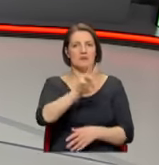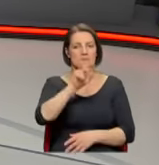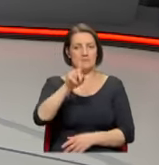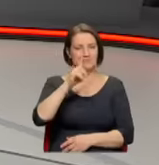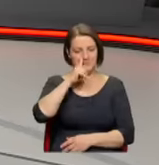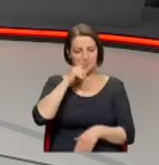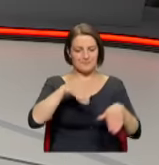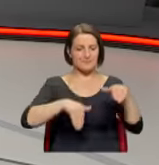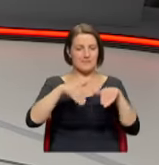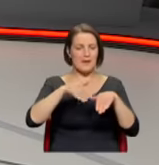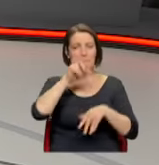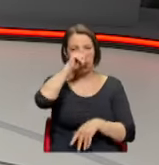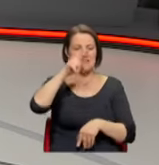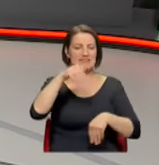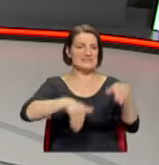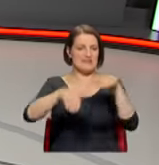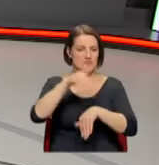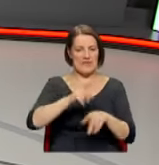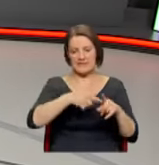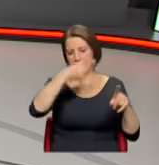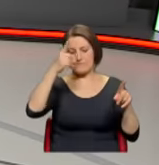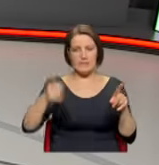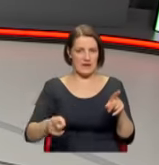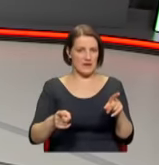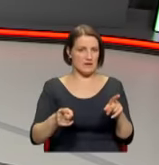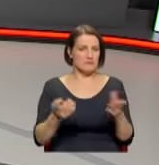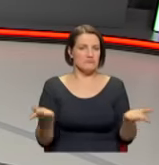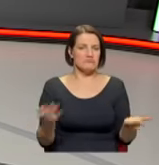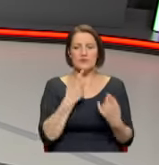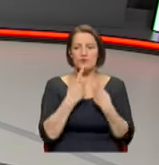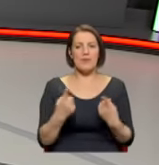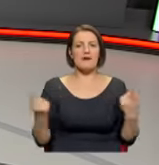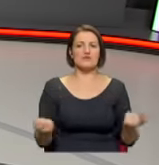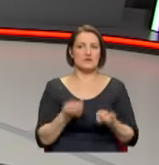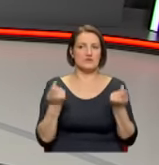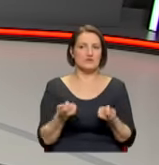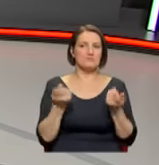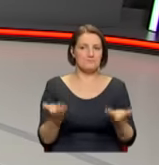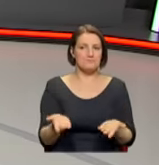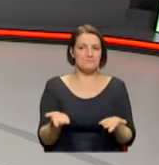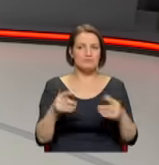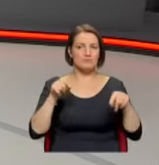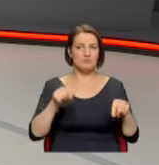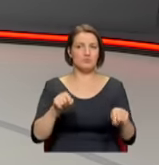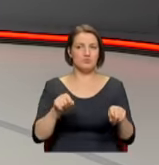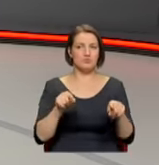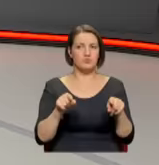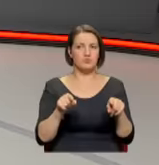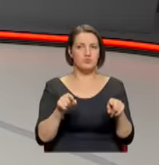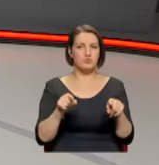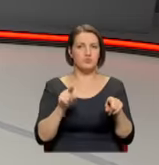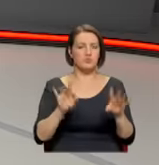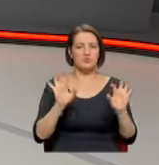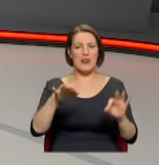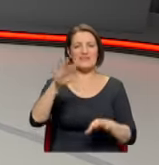Mart seçimlerinden, yerel seçimlerden beri söylemeye çalıştığım bu